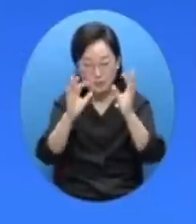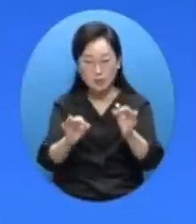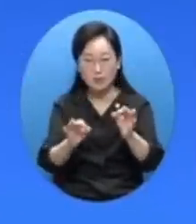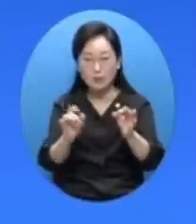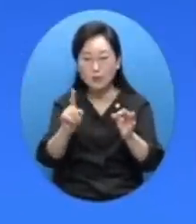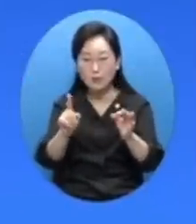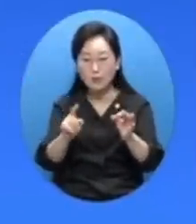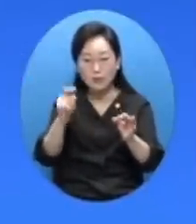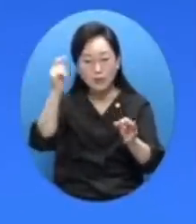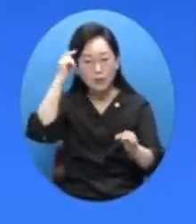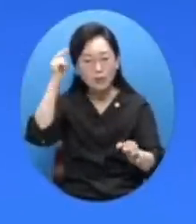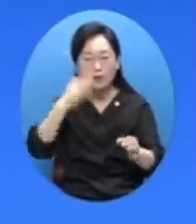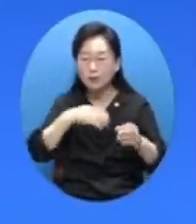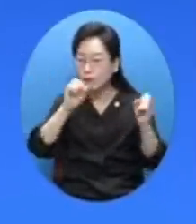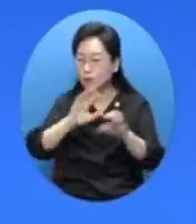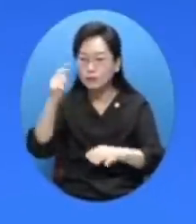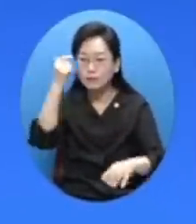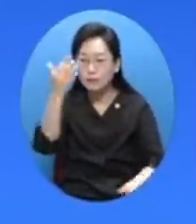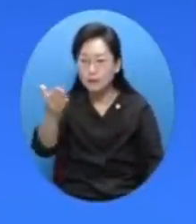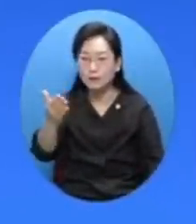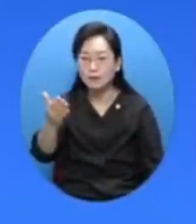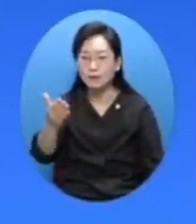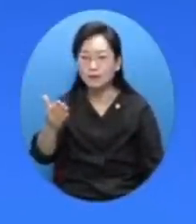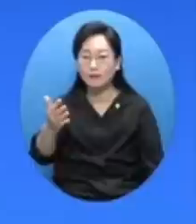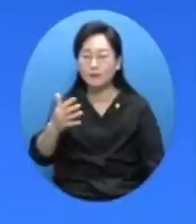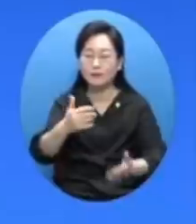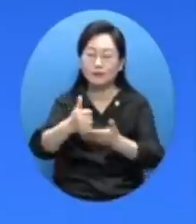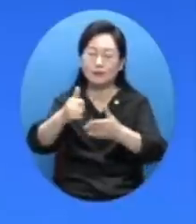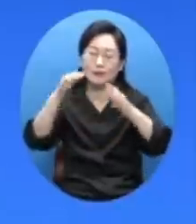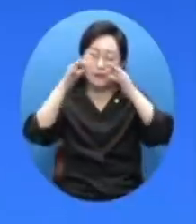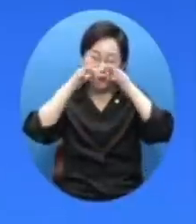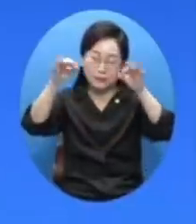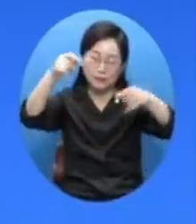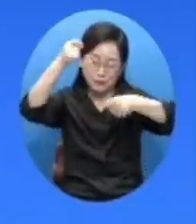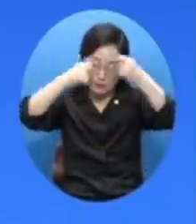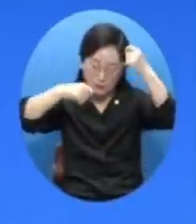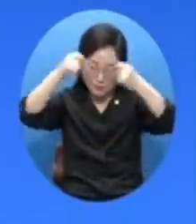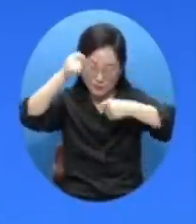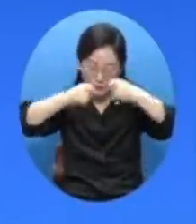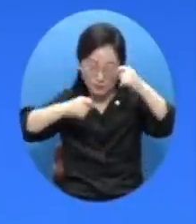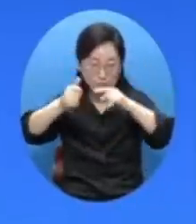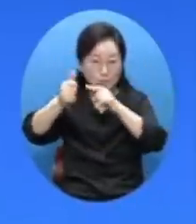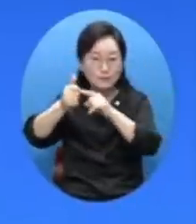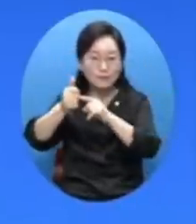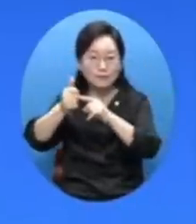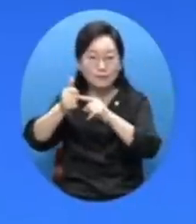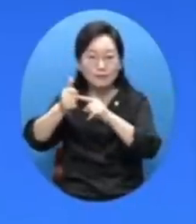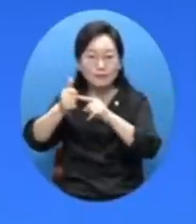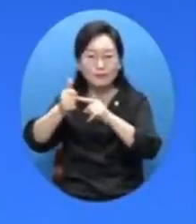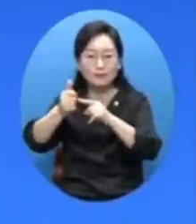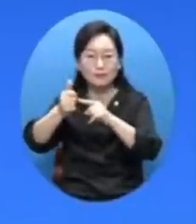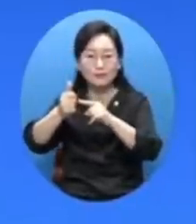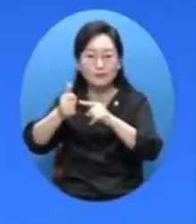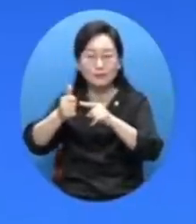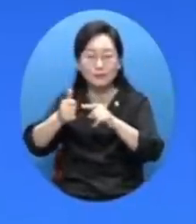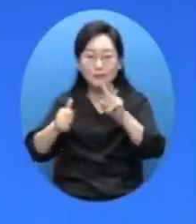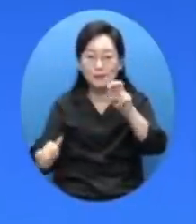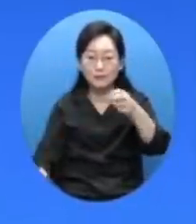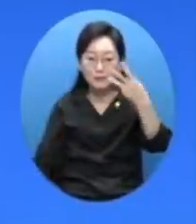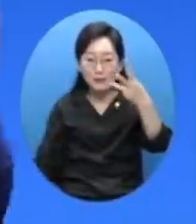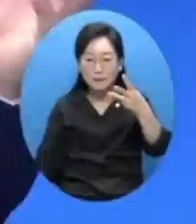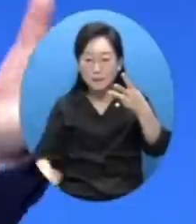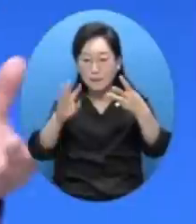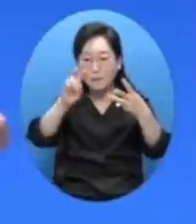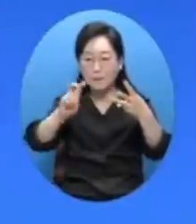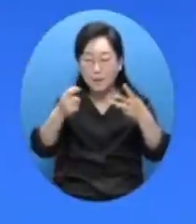어찌하나를 버리셨나이까 주 앞에 부르짖어댔던 그가 23편에 와서